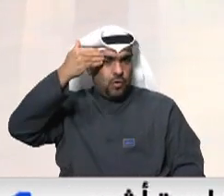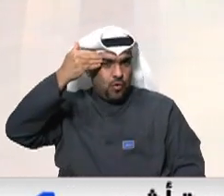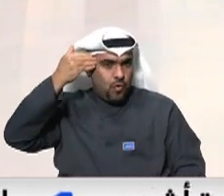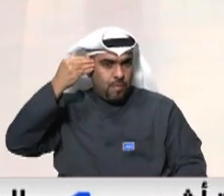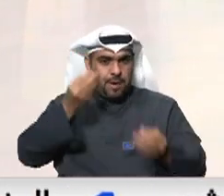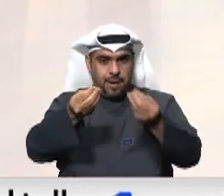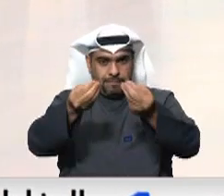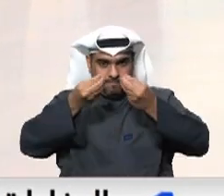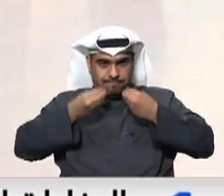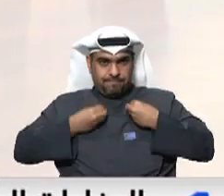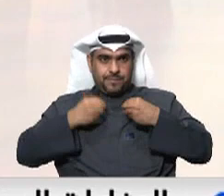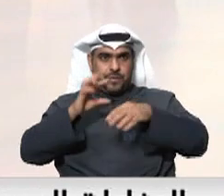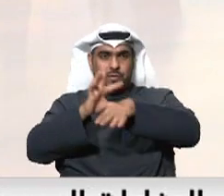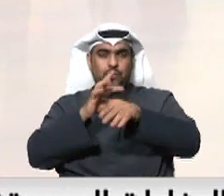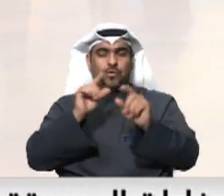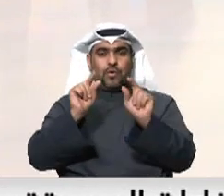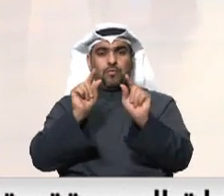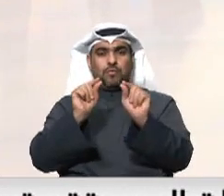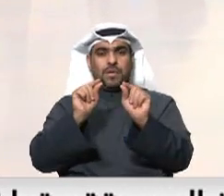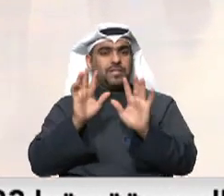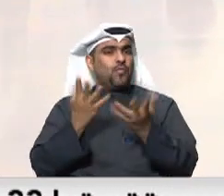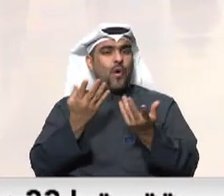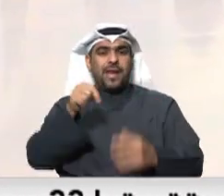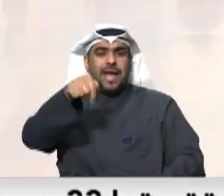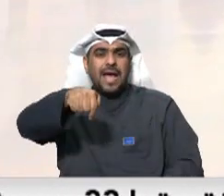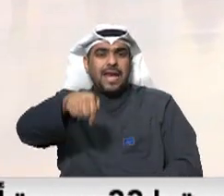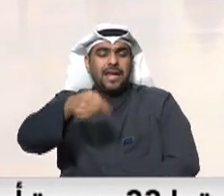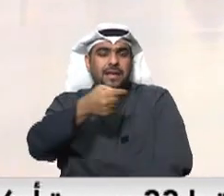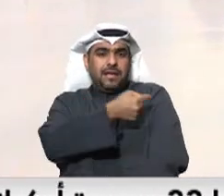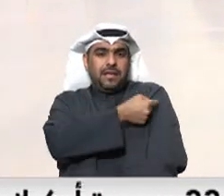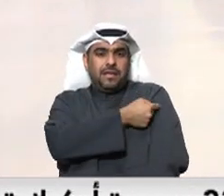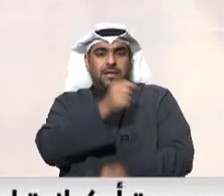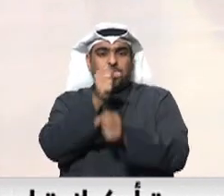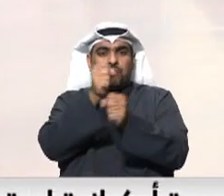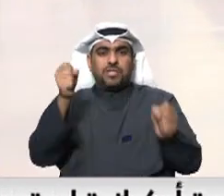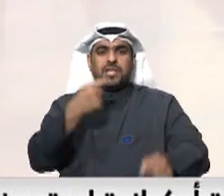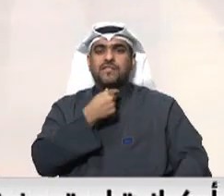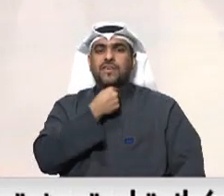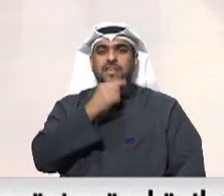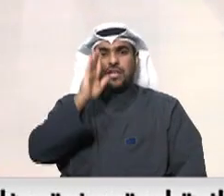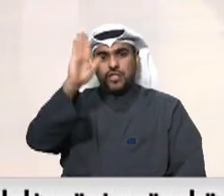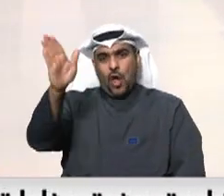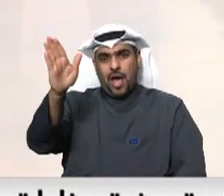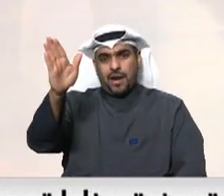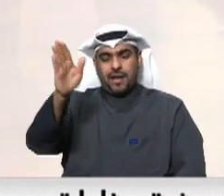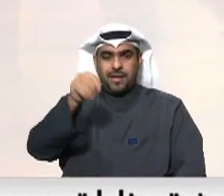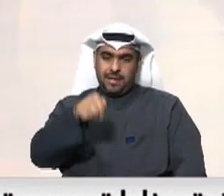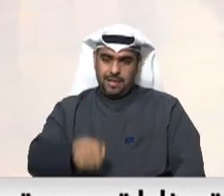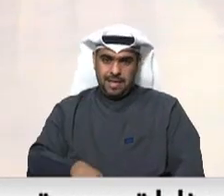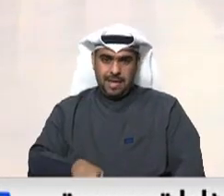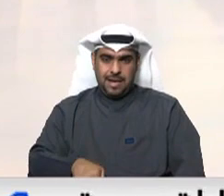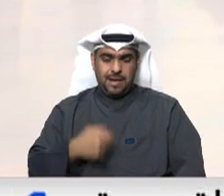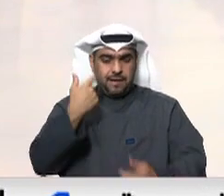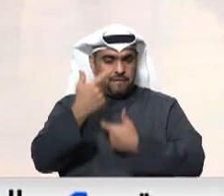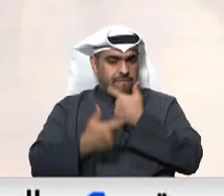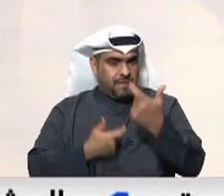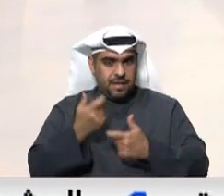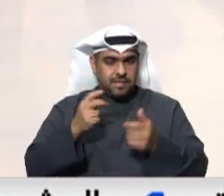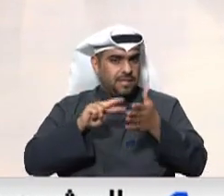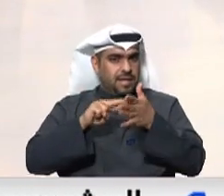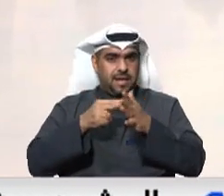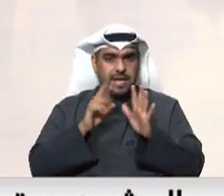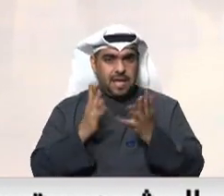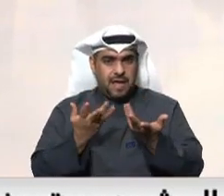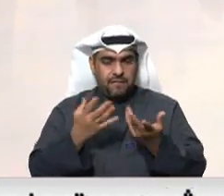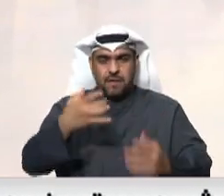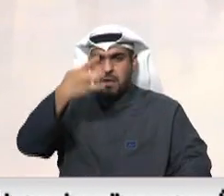يهدف الى تحسين بيئه العمل تقديم الخدمات خلينا نقول المتكامله الحالات المستعصيه الحالات الصعبه اللي